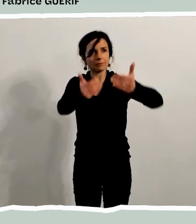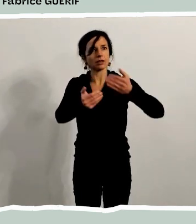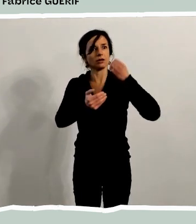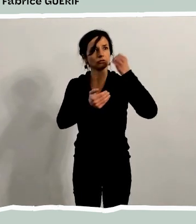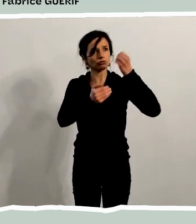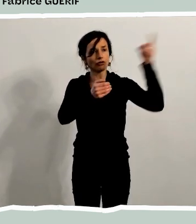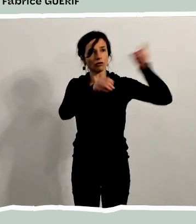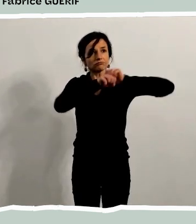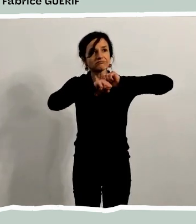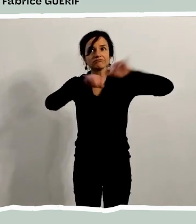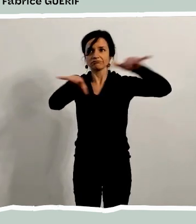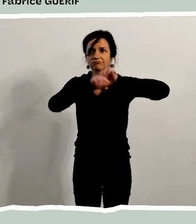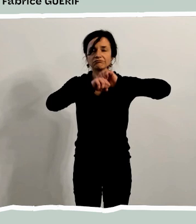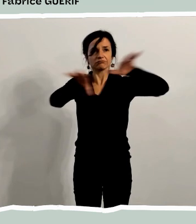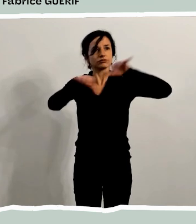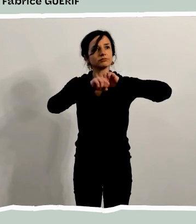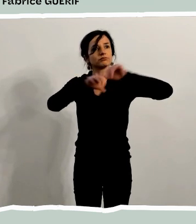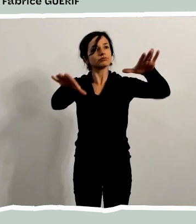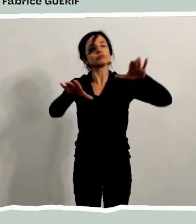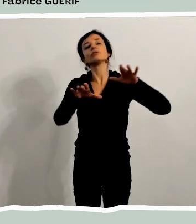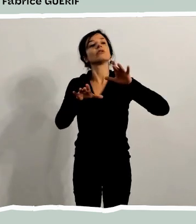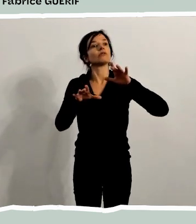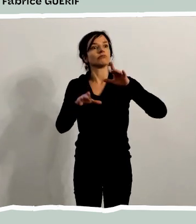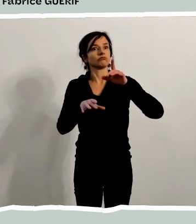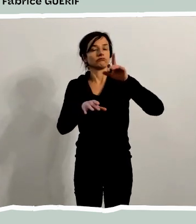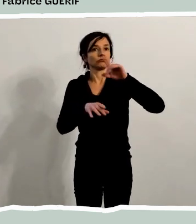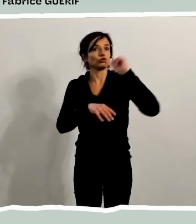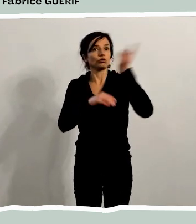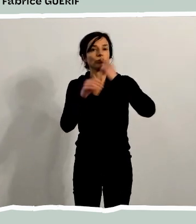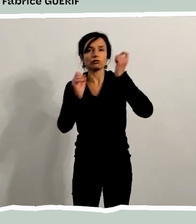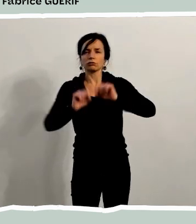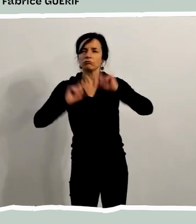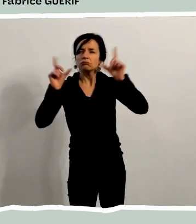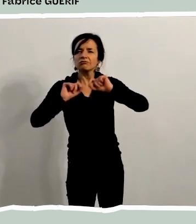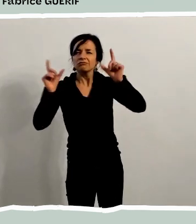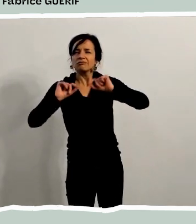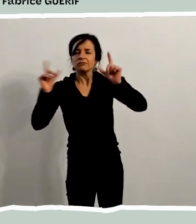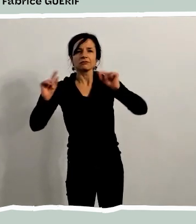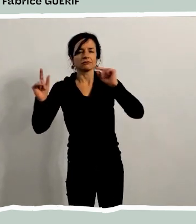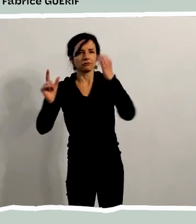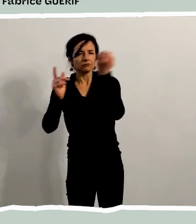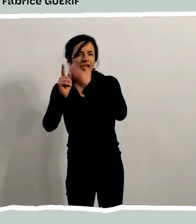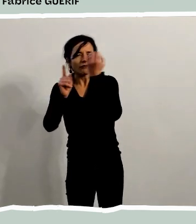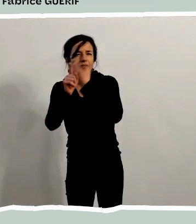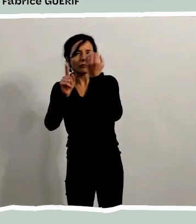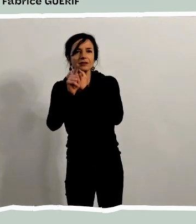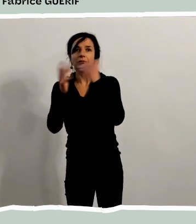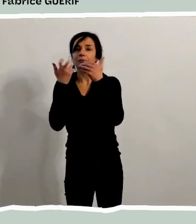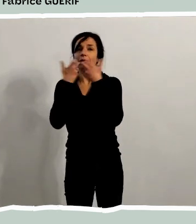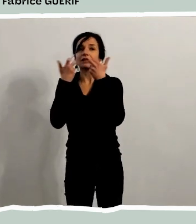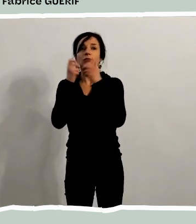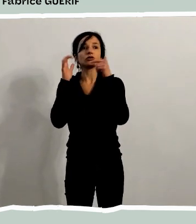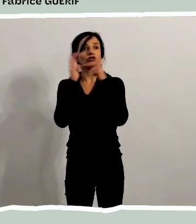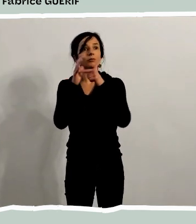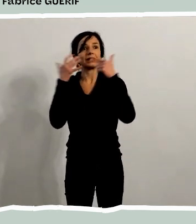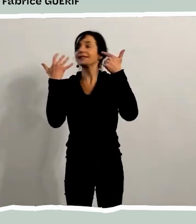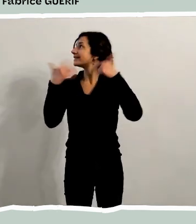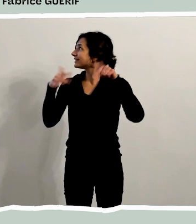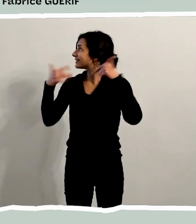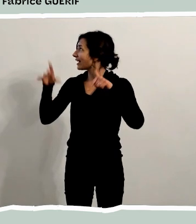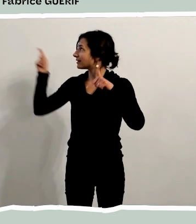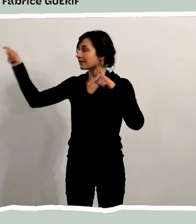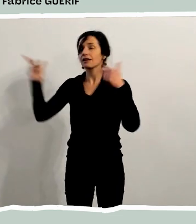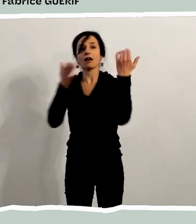régulièrement retrouvées dans la littérature, et vous voyez que dans ces données, en 2017, on avait des informations